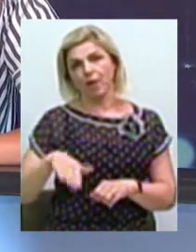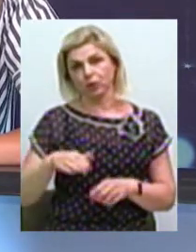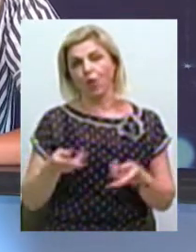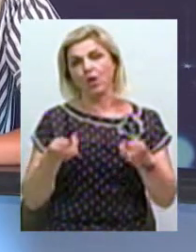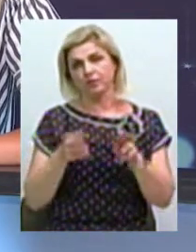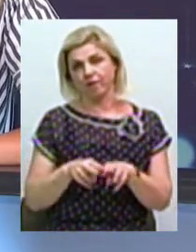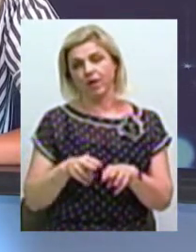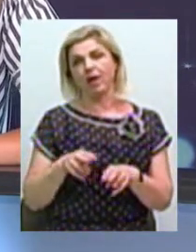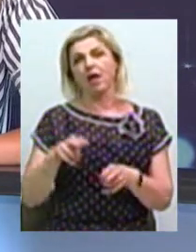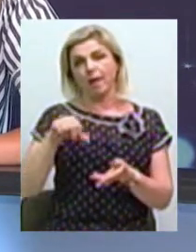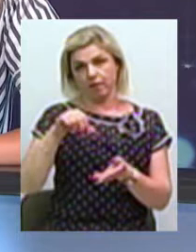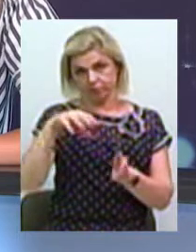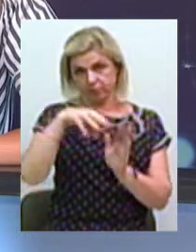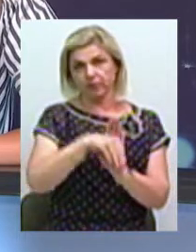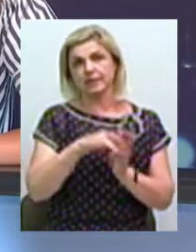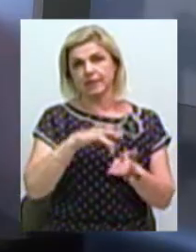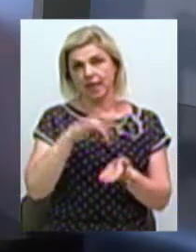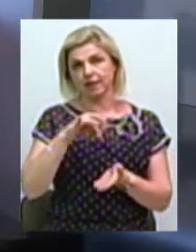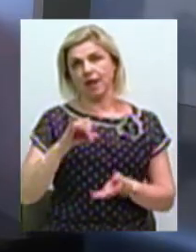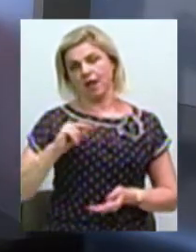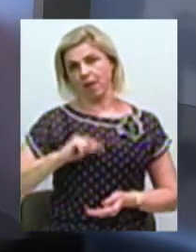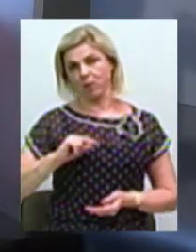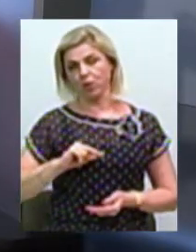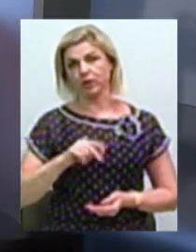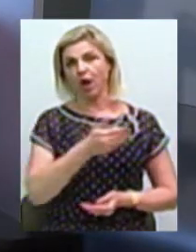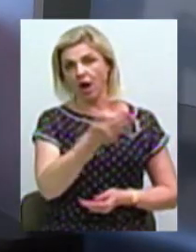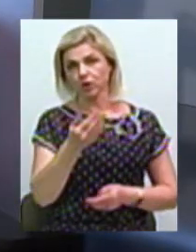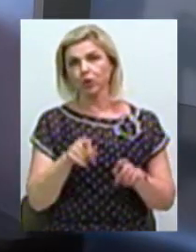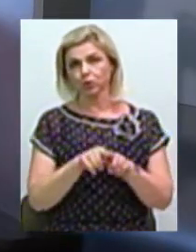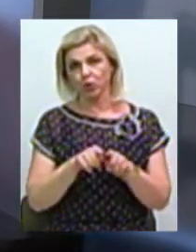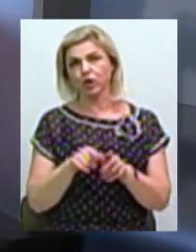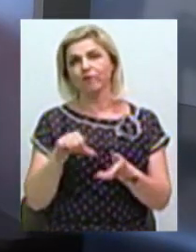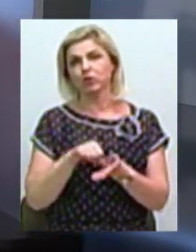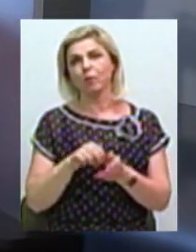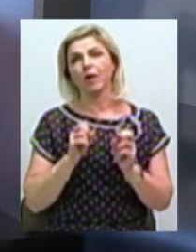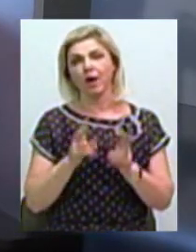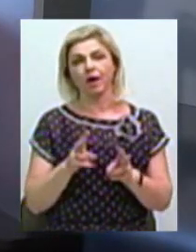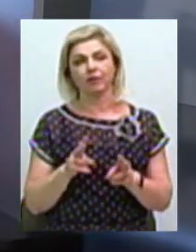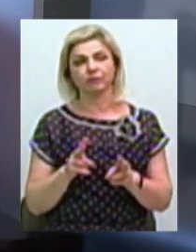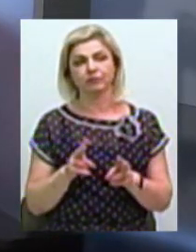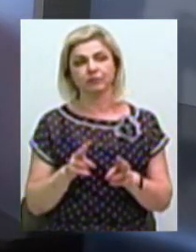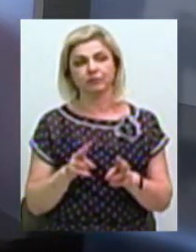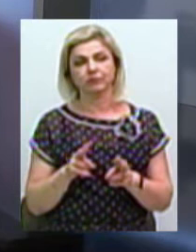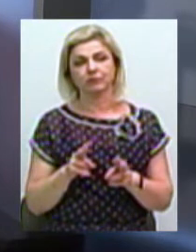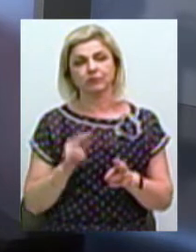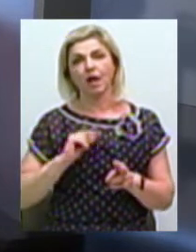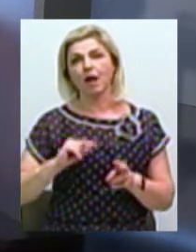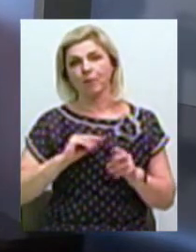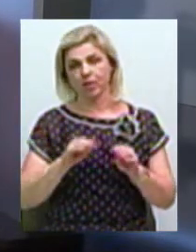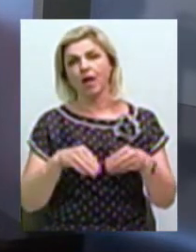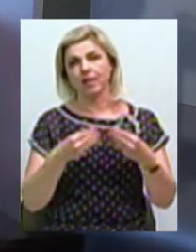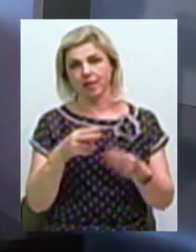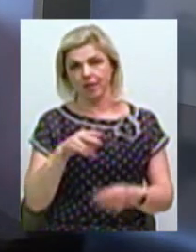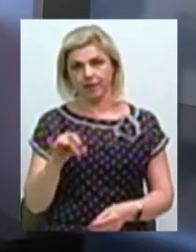оставаться при центре и работать. То есть они тоже выступают как такие, скажем так, тоже как